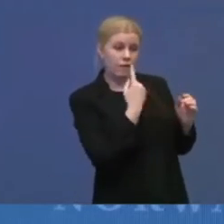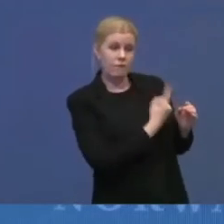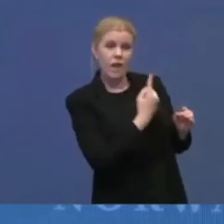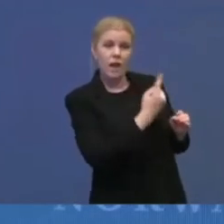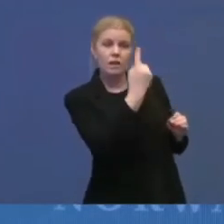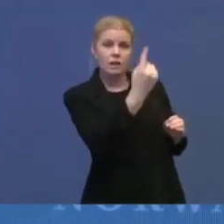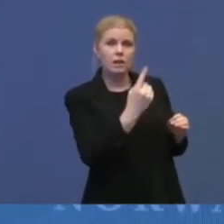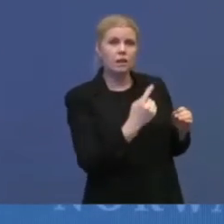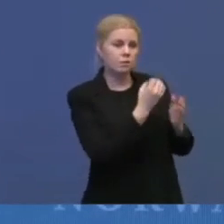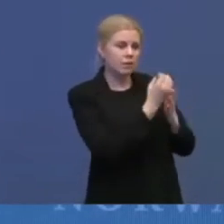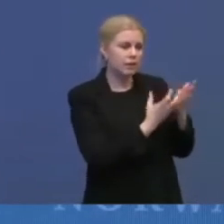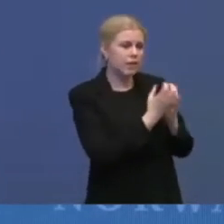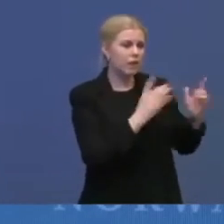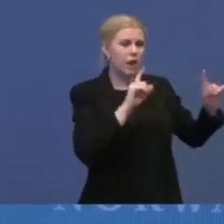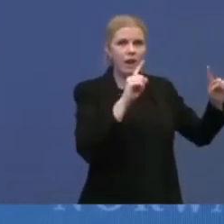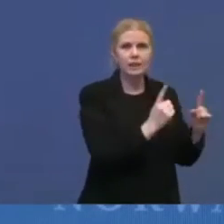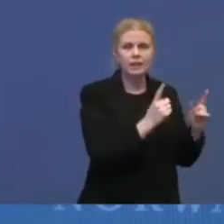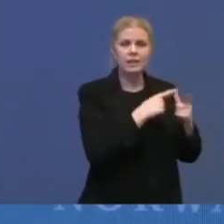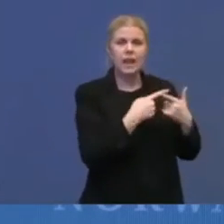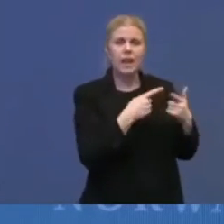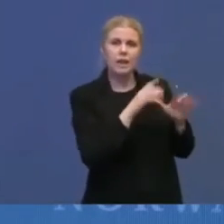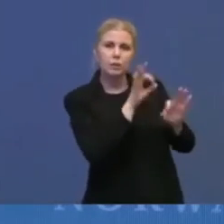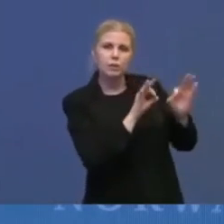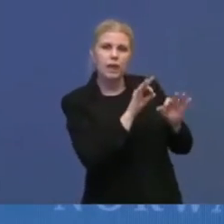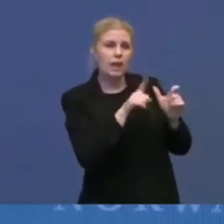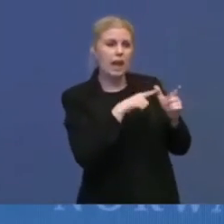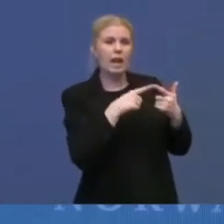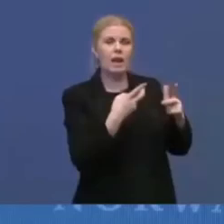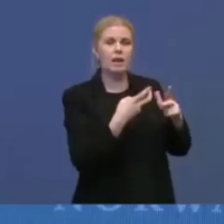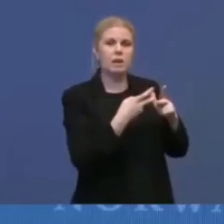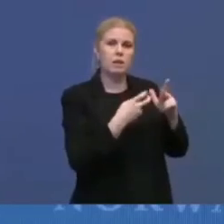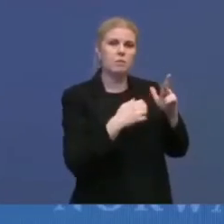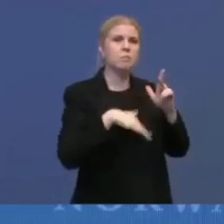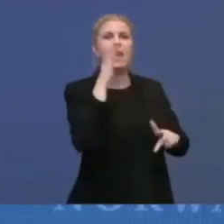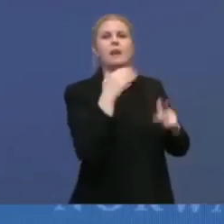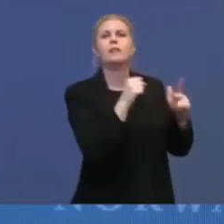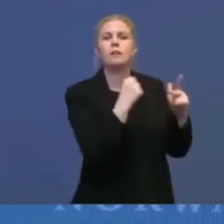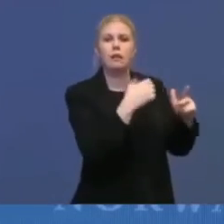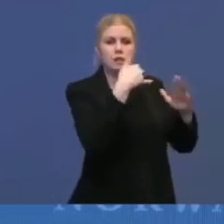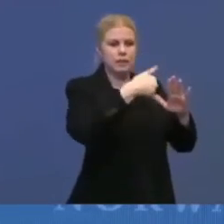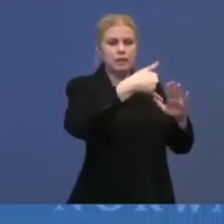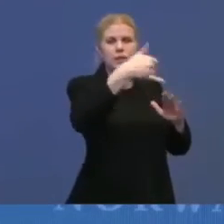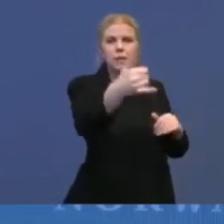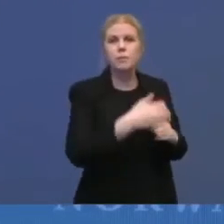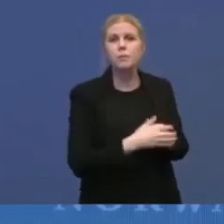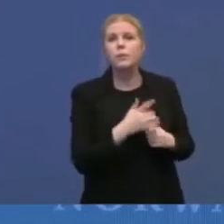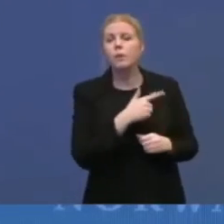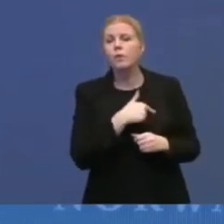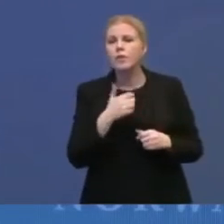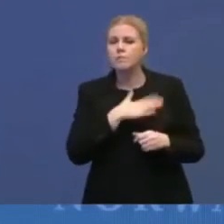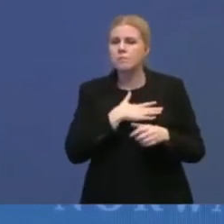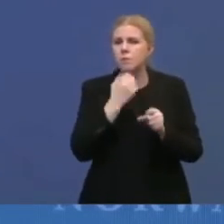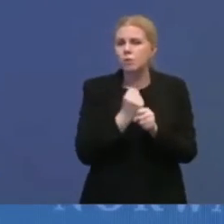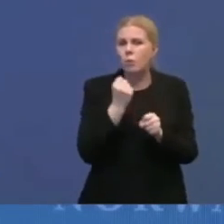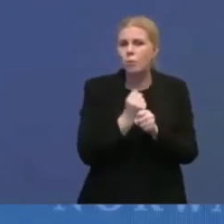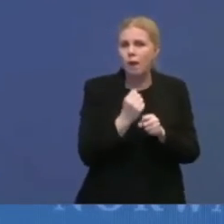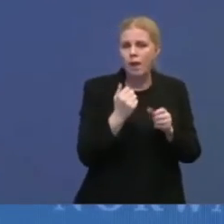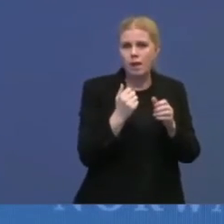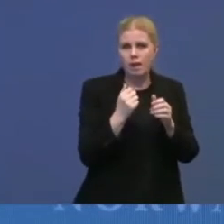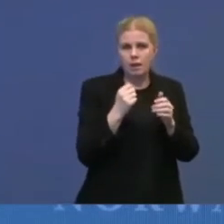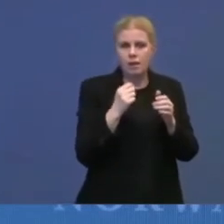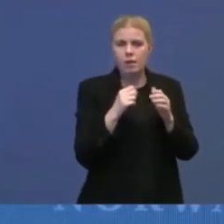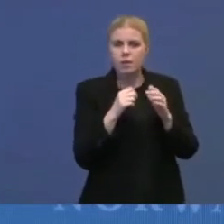qeyx yaa fududaynno uaxka baddilisyo iyo aqkainno. Uaxanuka si aqainaynna ina anu si